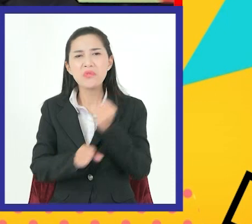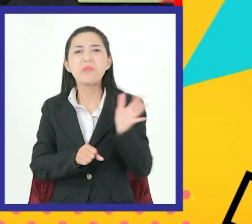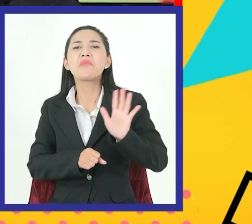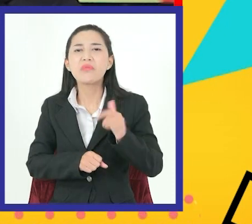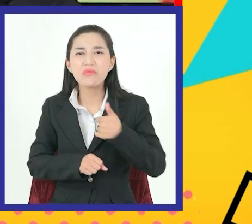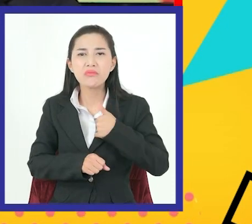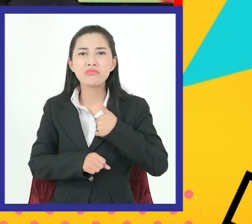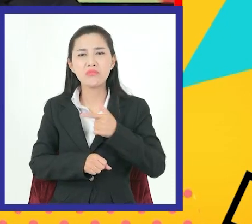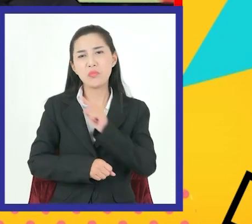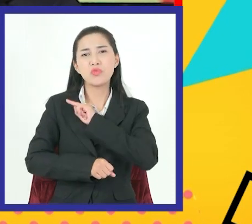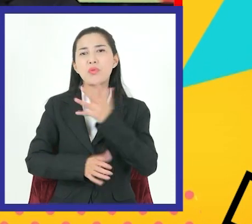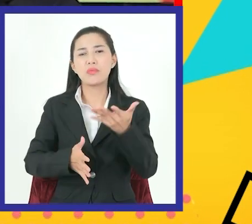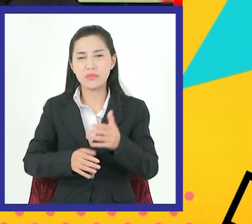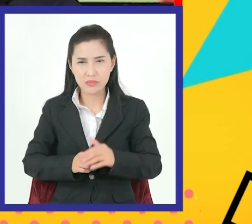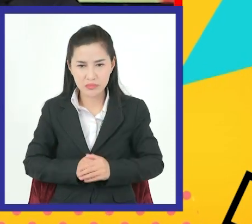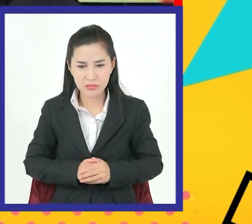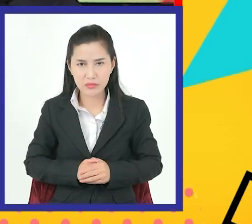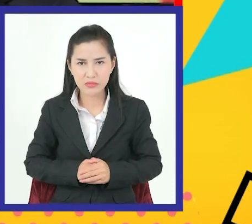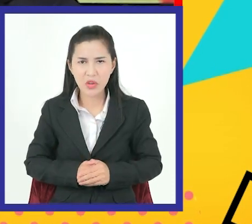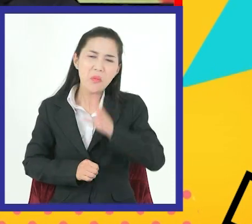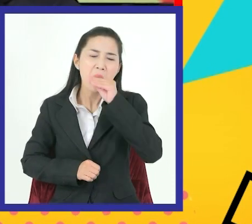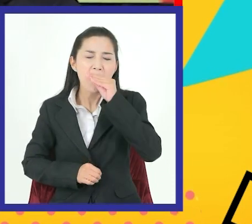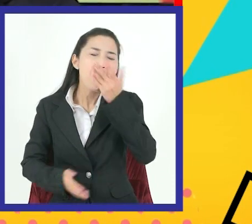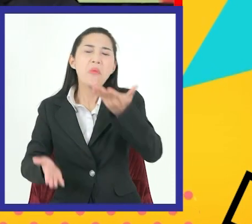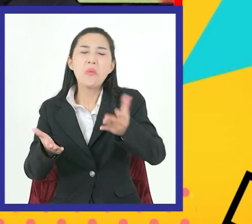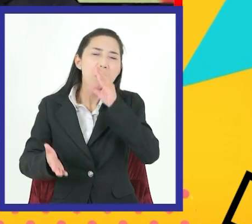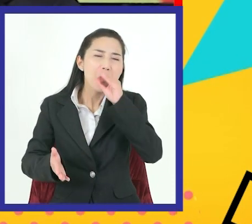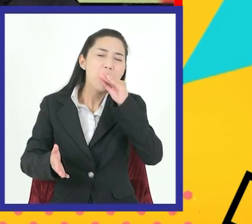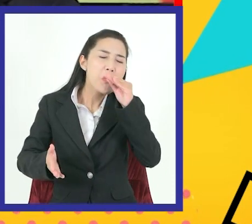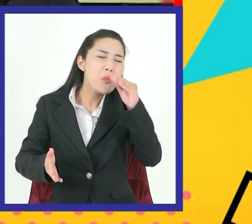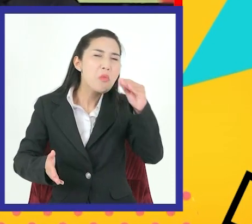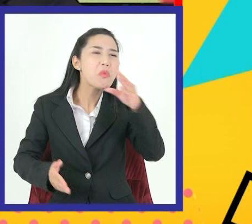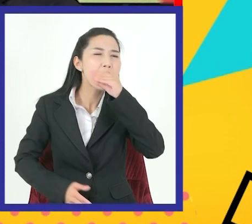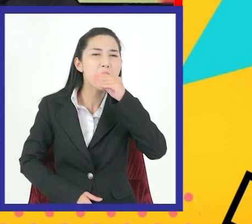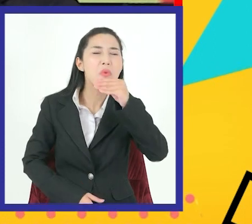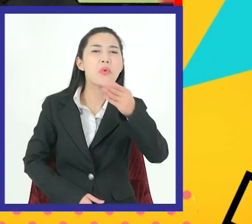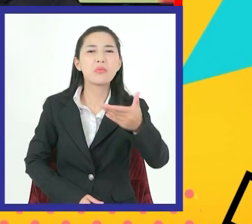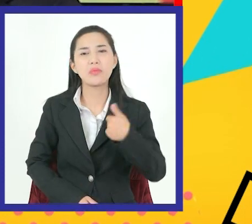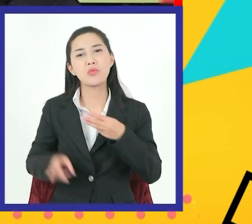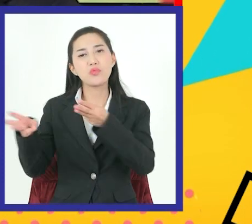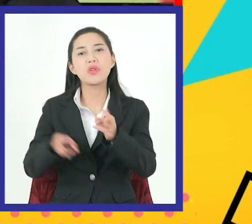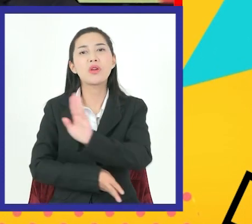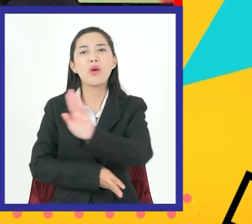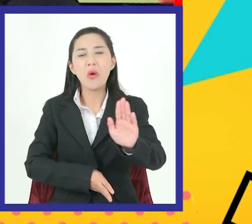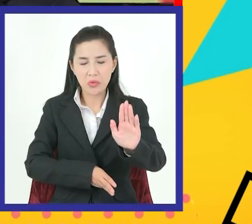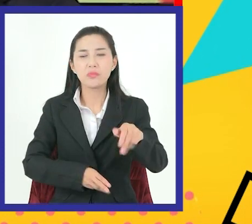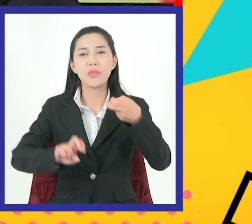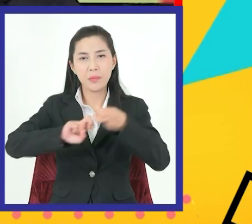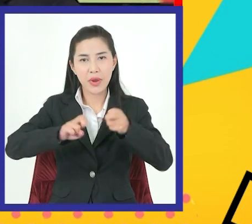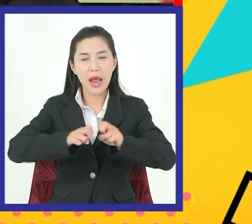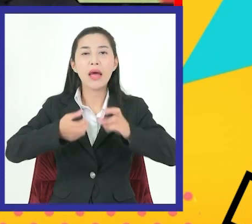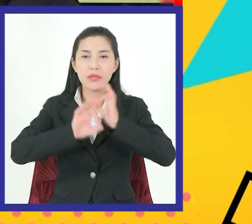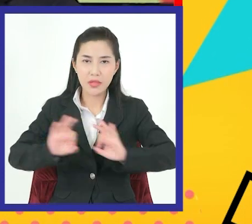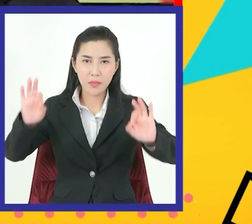เทคนิคการการการพูดไปอย่างนั้นเองอะไรเงี้ยคือมันมันเป็นเทคนิคหมดเลยเพราะฉะนั้นนี่เรื่องใหญ่ครับท่านประธานครับฝากไว้